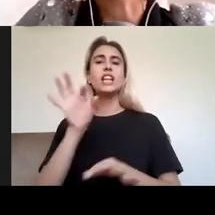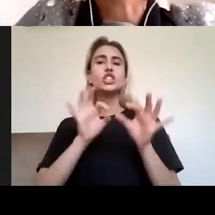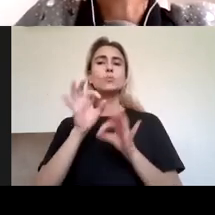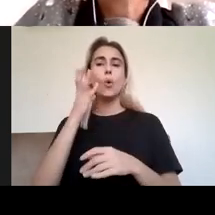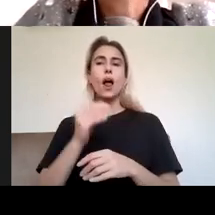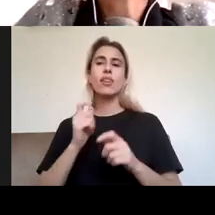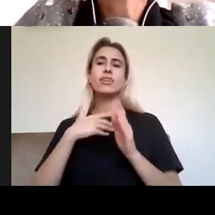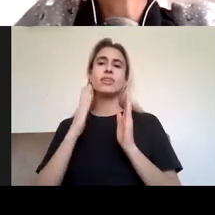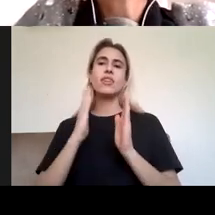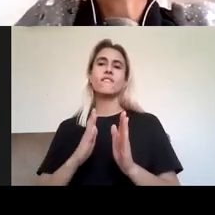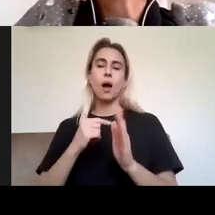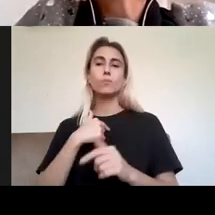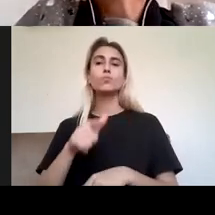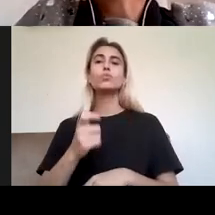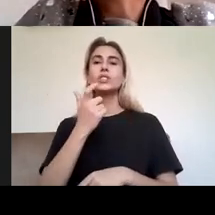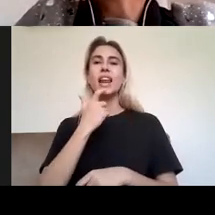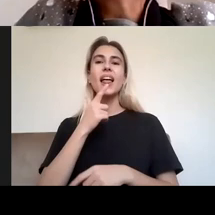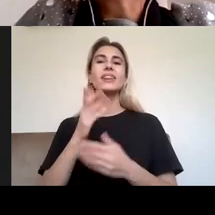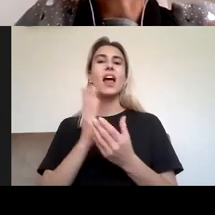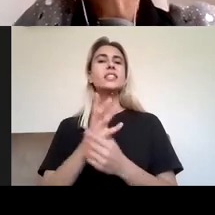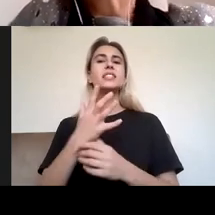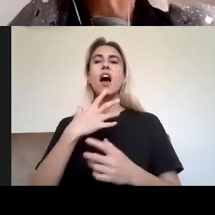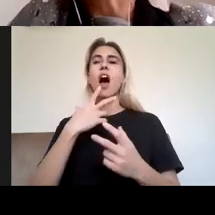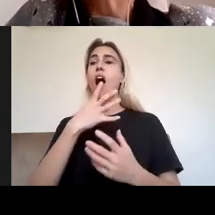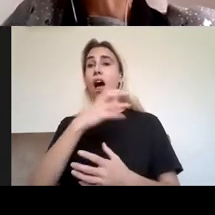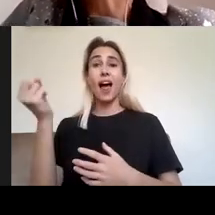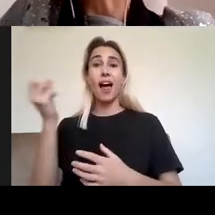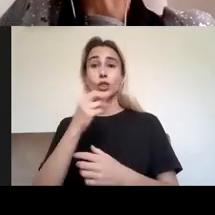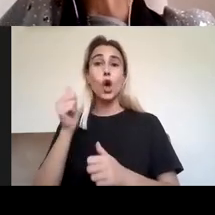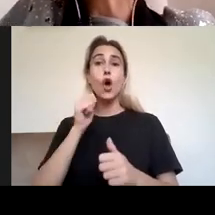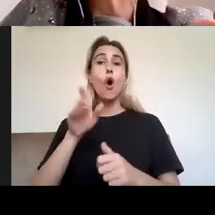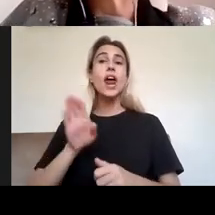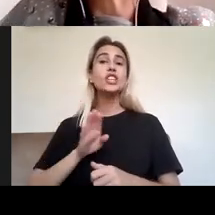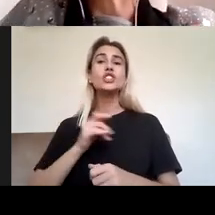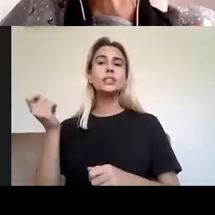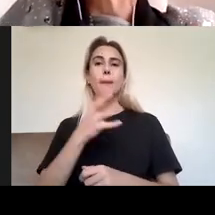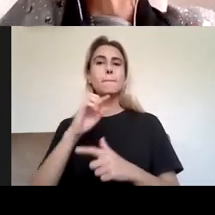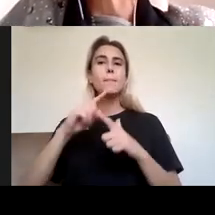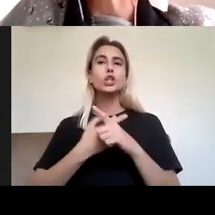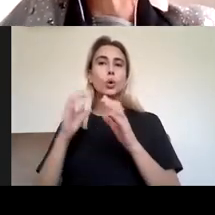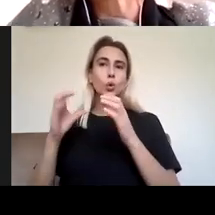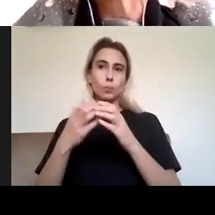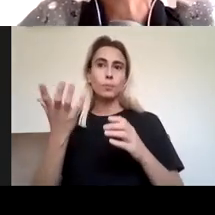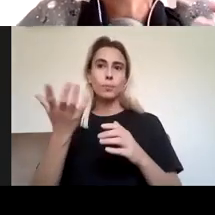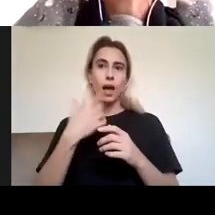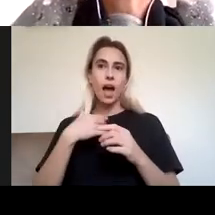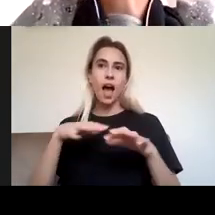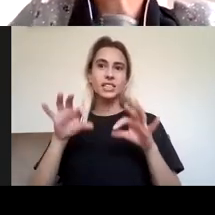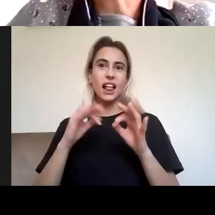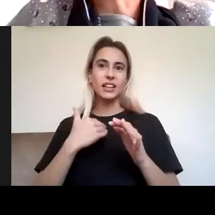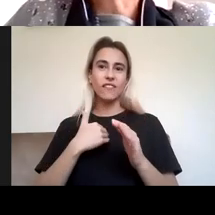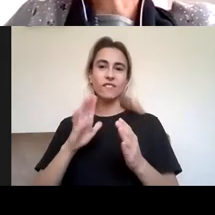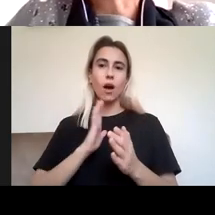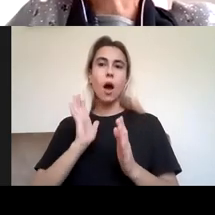devam ediyor. Bu sene dersi alan öğrenci sayısı bazı koşullardan dolayı normalde proje grupları olarak hazırladığım bir içeriğim var.